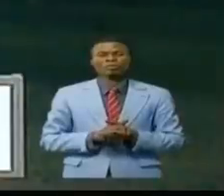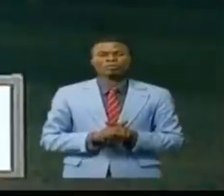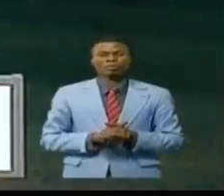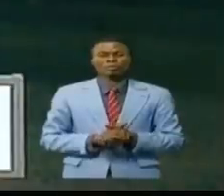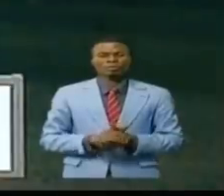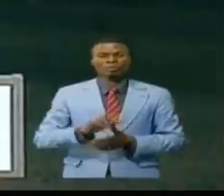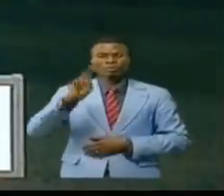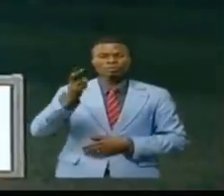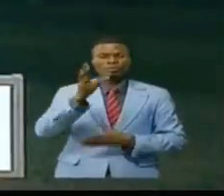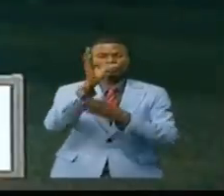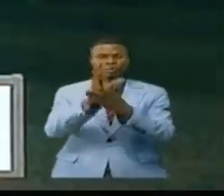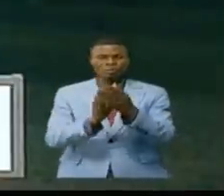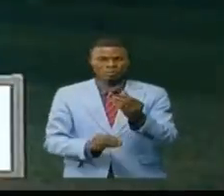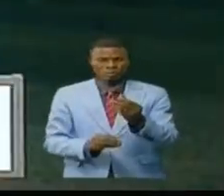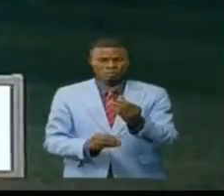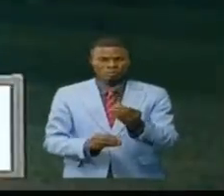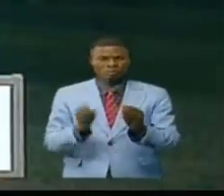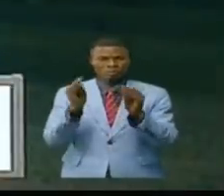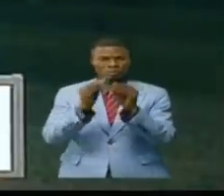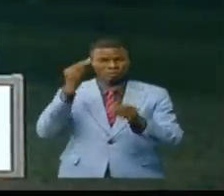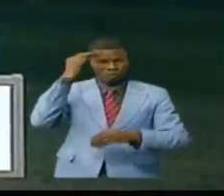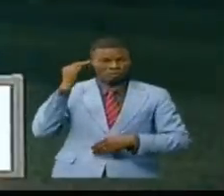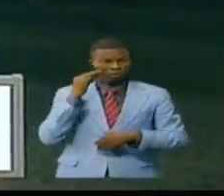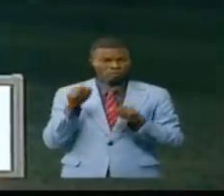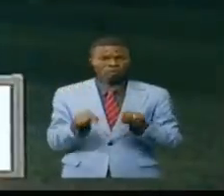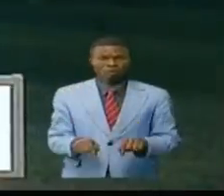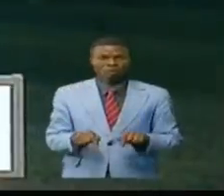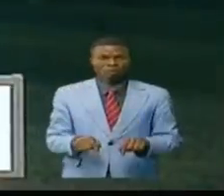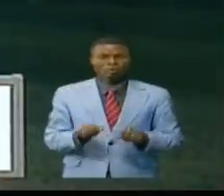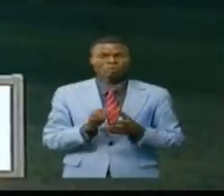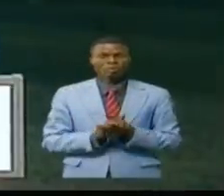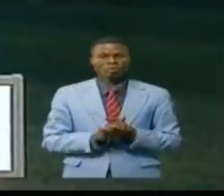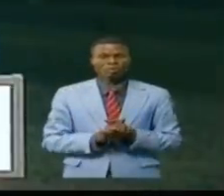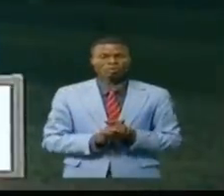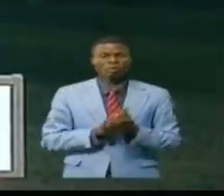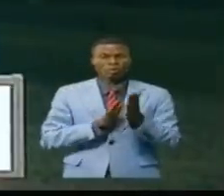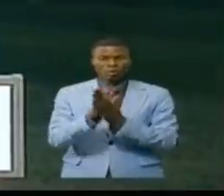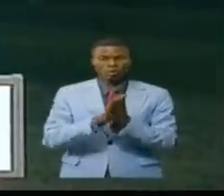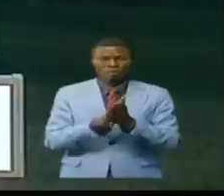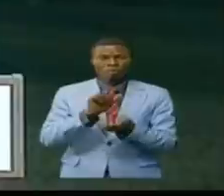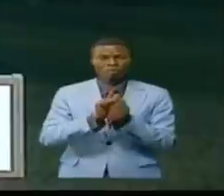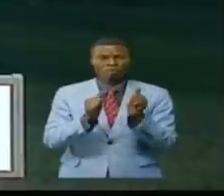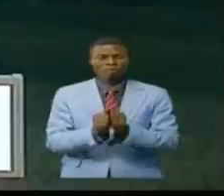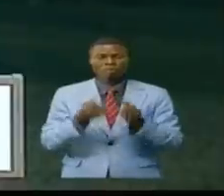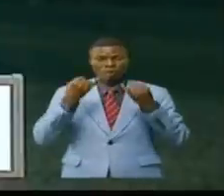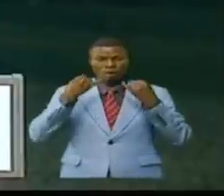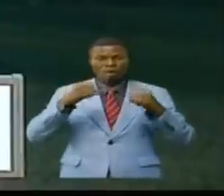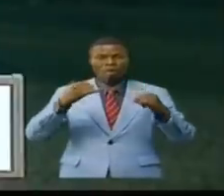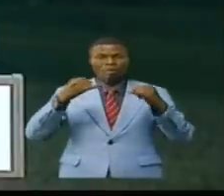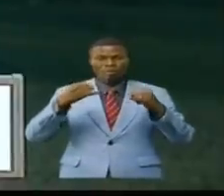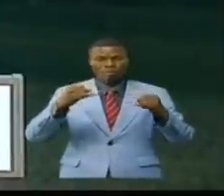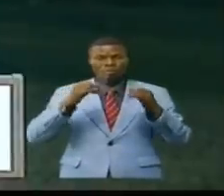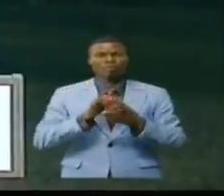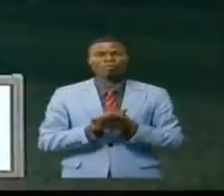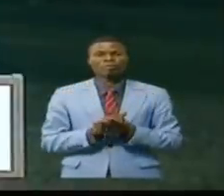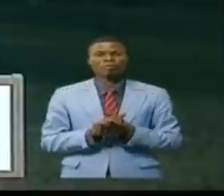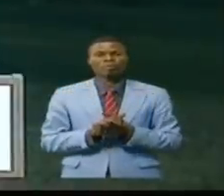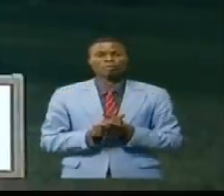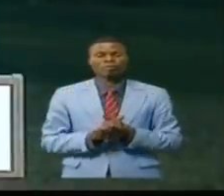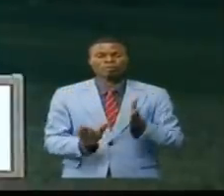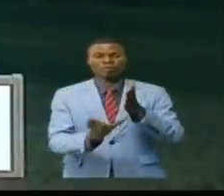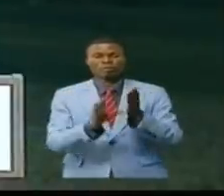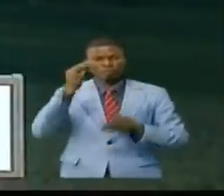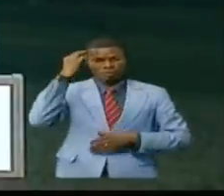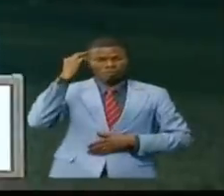Au deuxième chapitre du Conseil des ministres de ce jour, relatif au point d'information, le